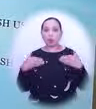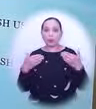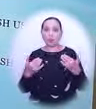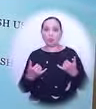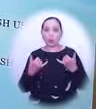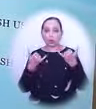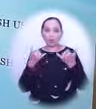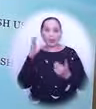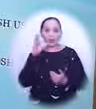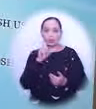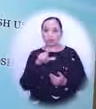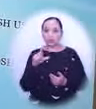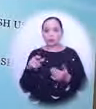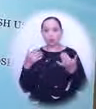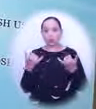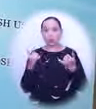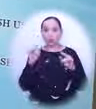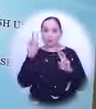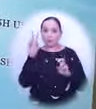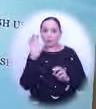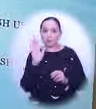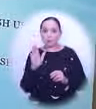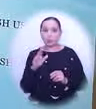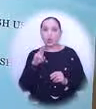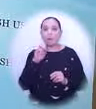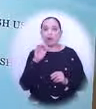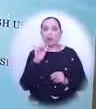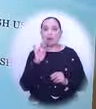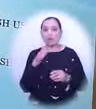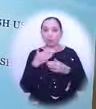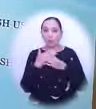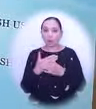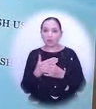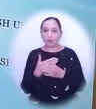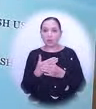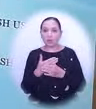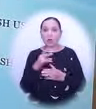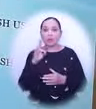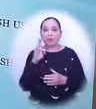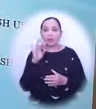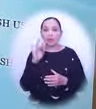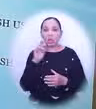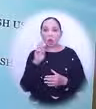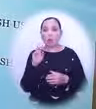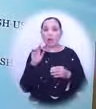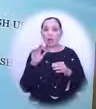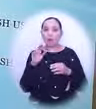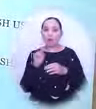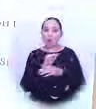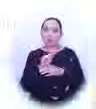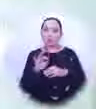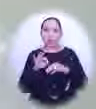alaykum, hurmatli tinglovchilar. Bugungi mavzu parafin yordamida niqoblar, muolijalar